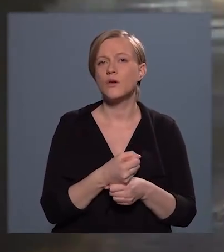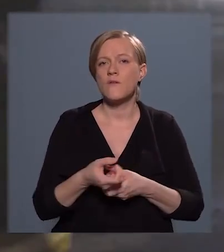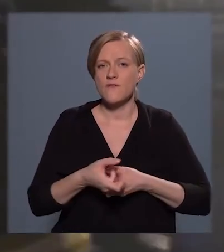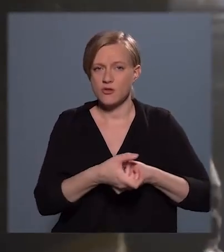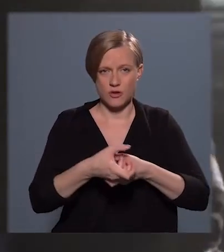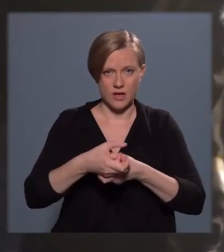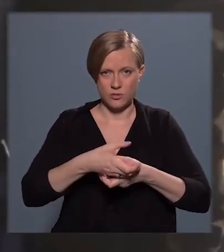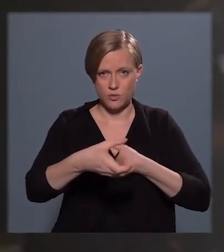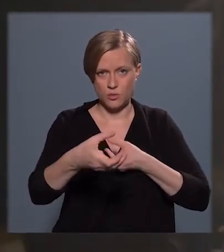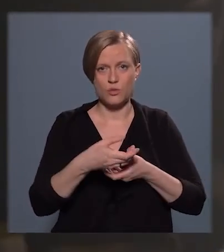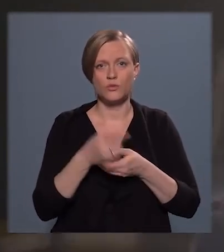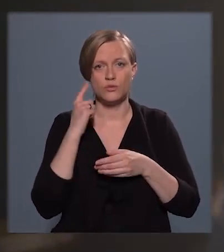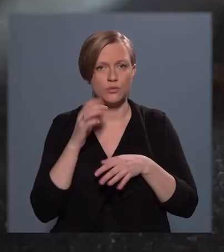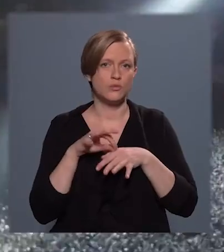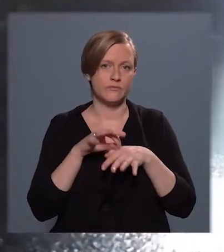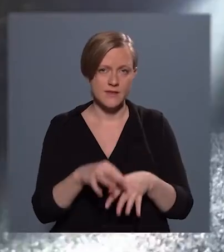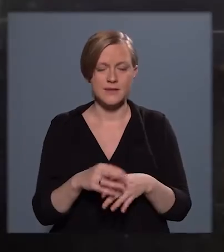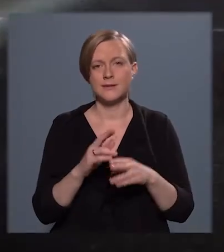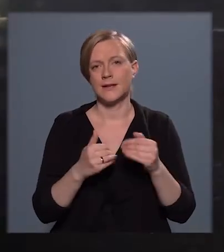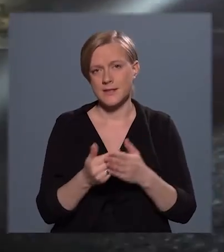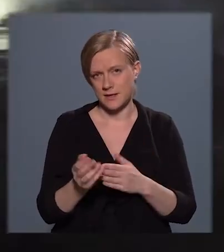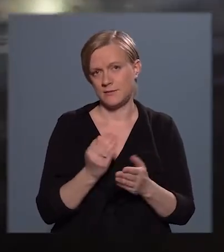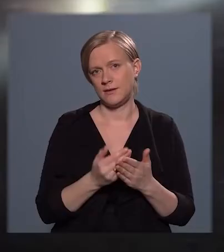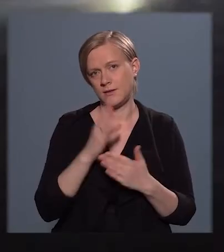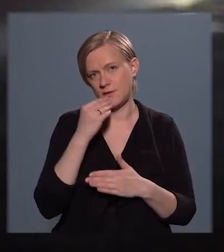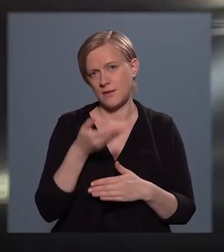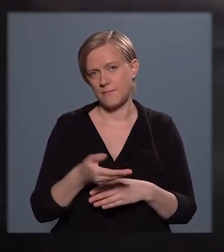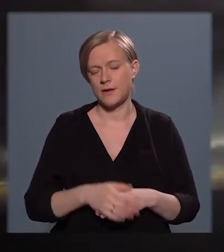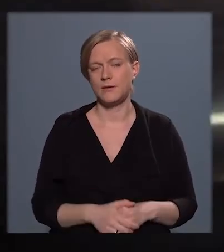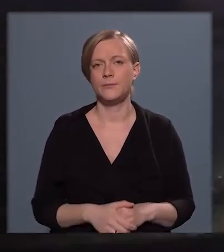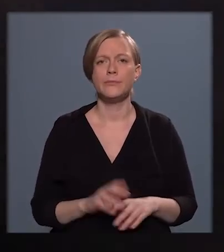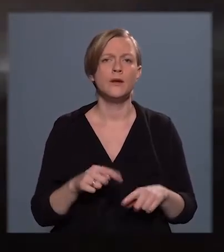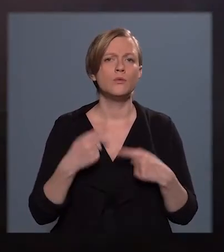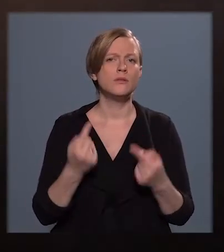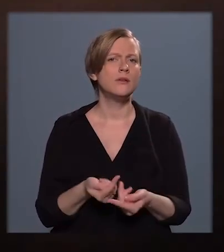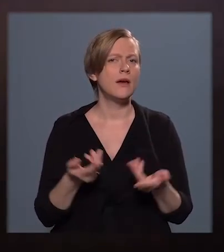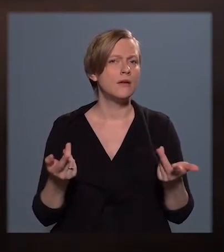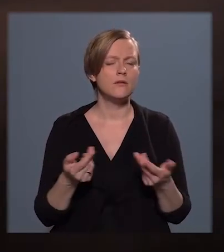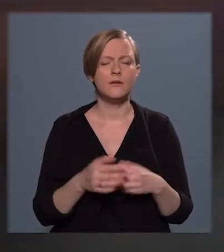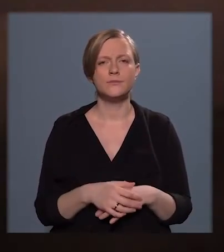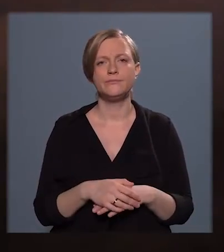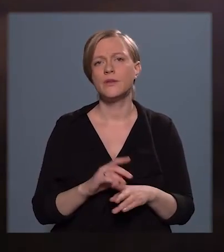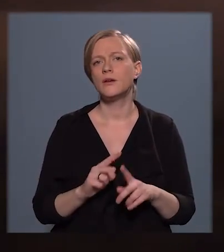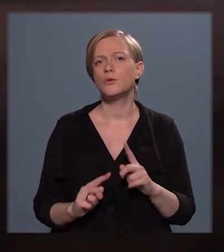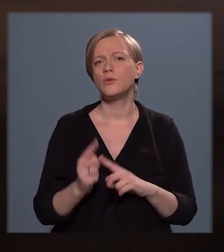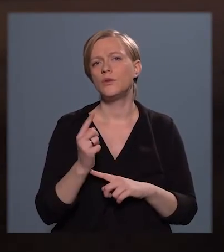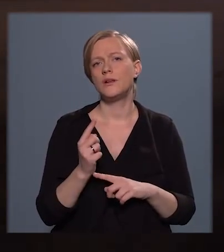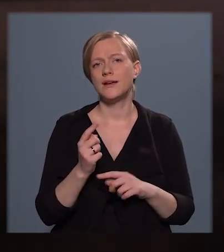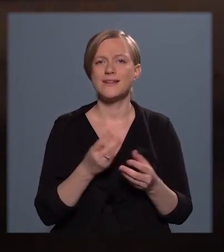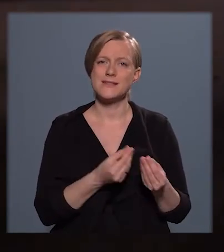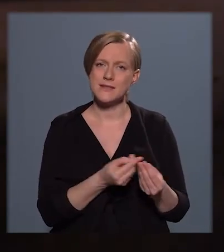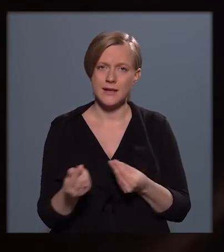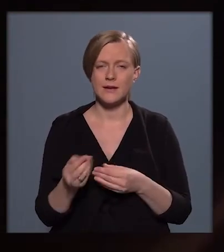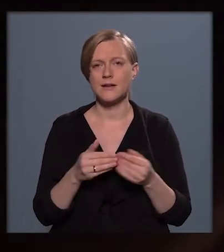fecskendőt vezethessen, illetve kezelhessen az ember. Utána pedig a különleges szerek